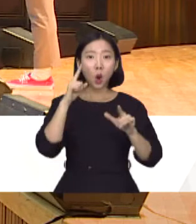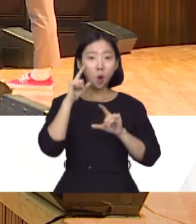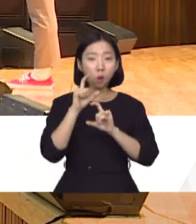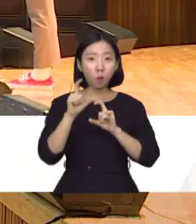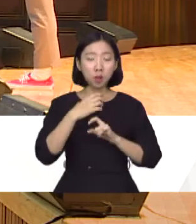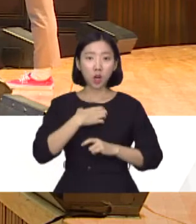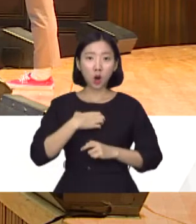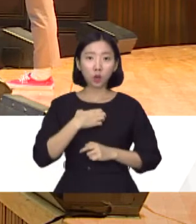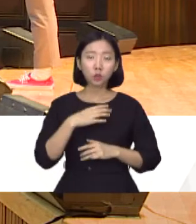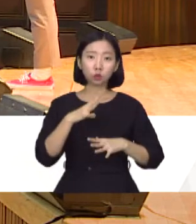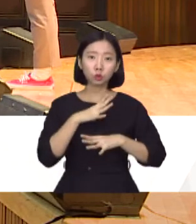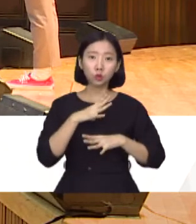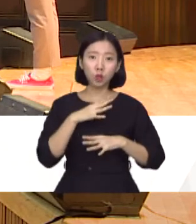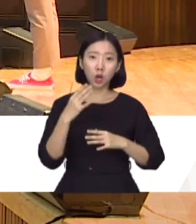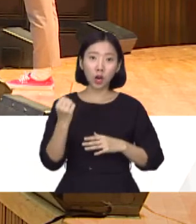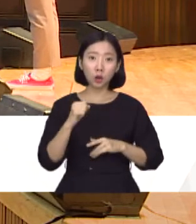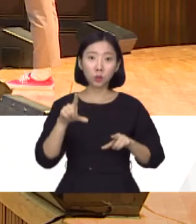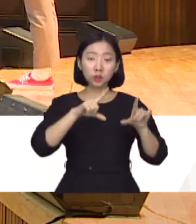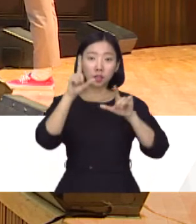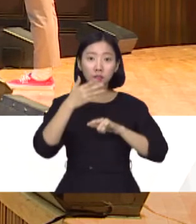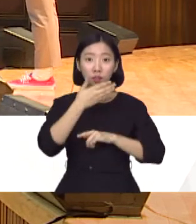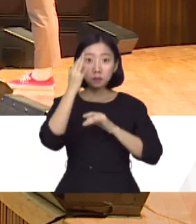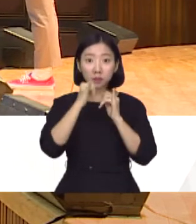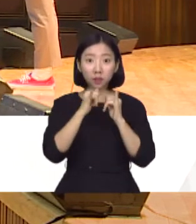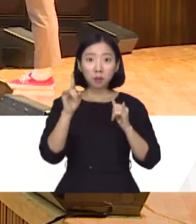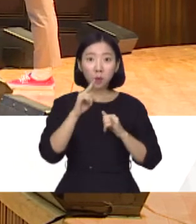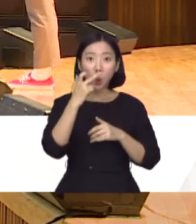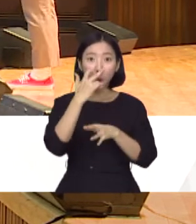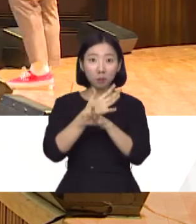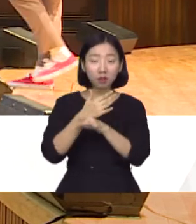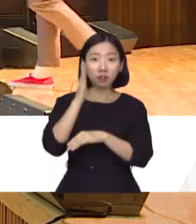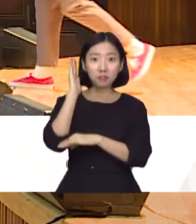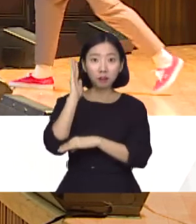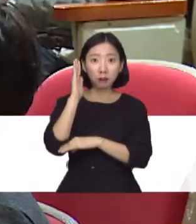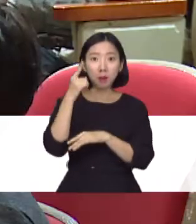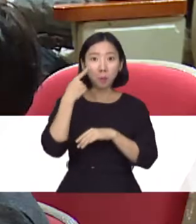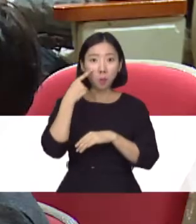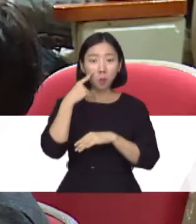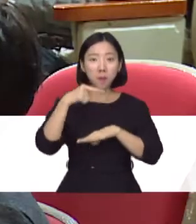여러 고민과 걱정, 두려움을 안고 살아가는 청년들은 김영철 씨의